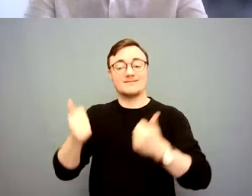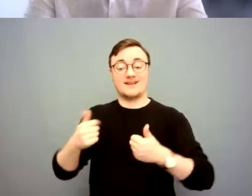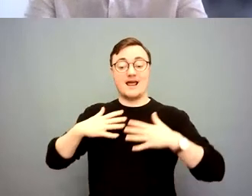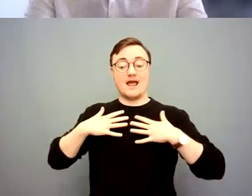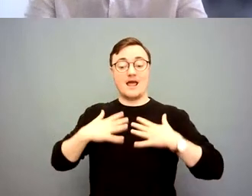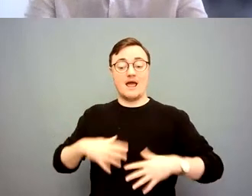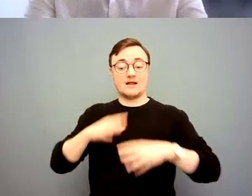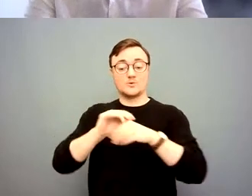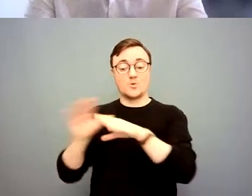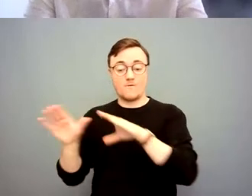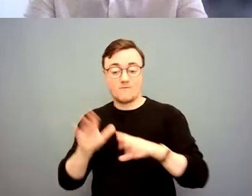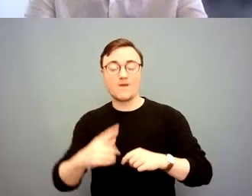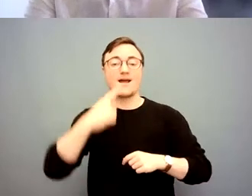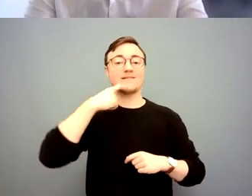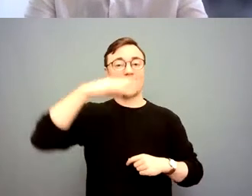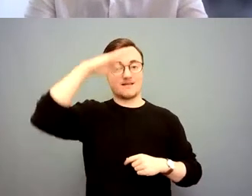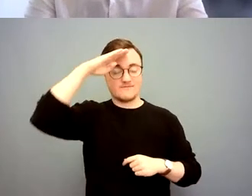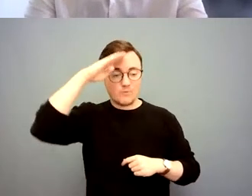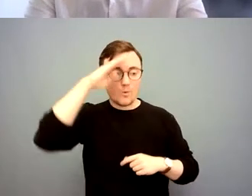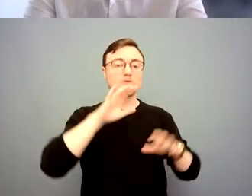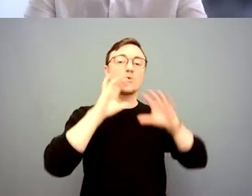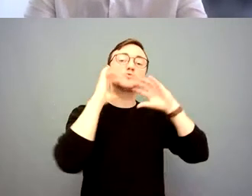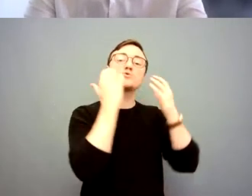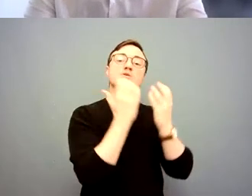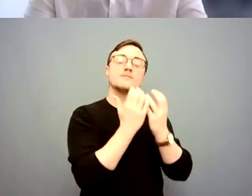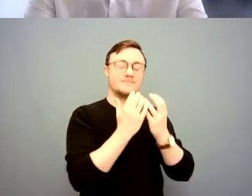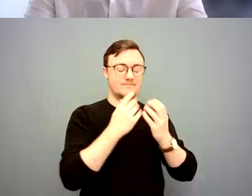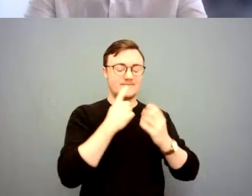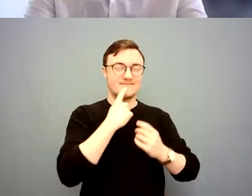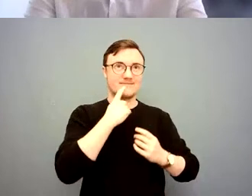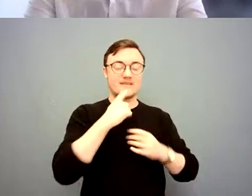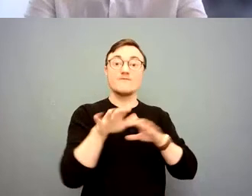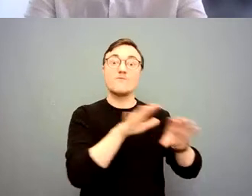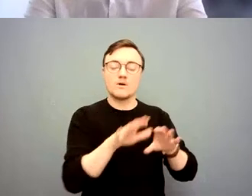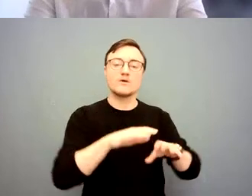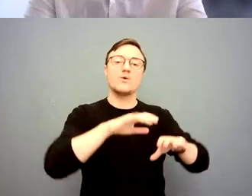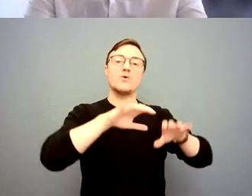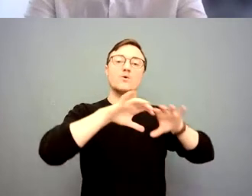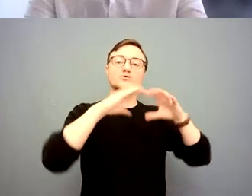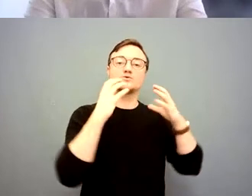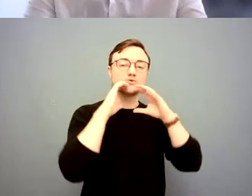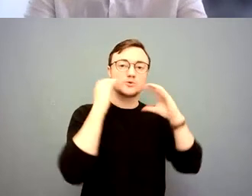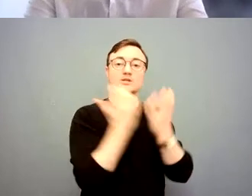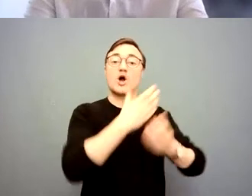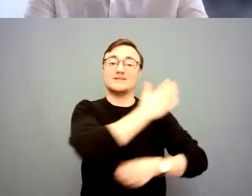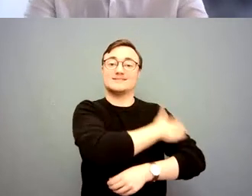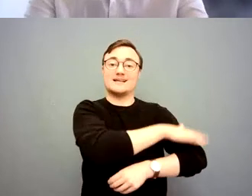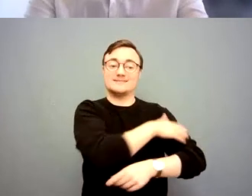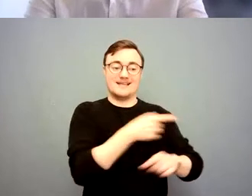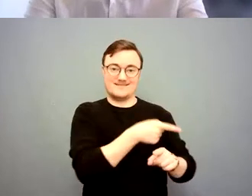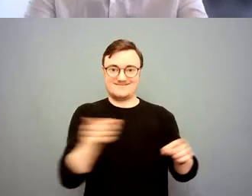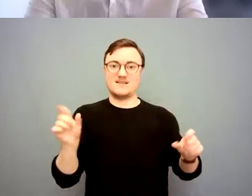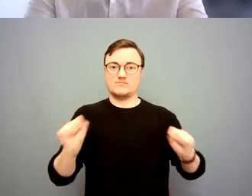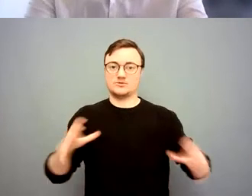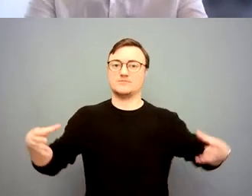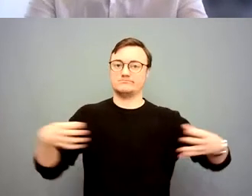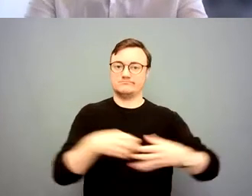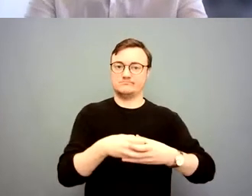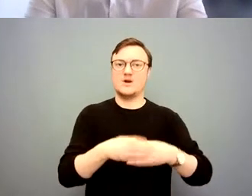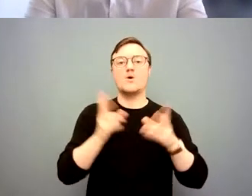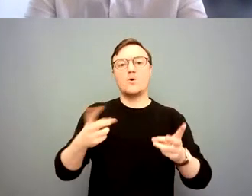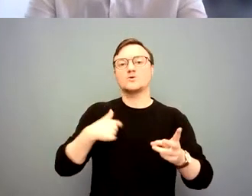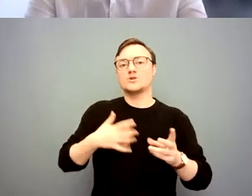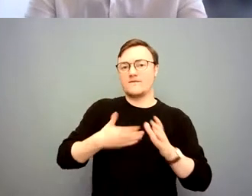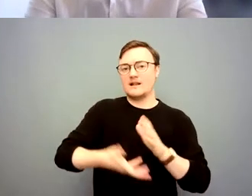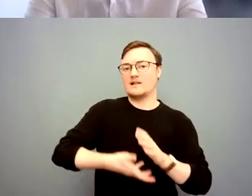även tandvården. Sen vill jag särskilt lyfta fram rehabilitering och habilitering som viktiga områden här. För